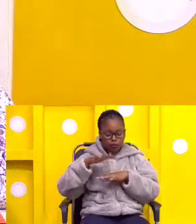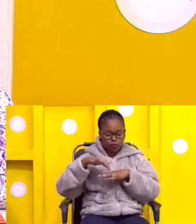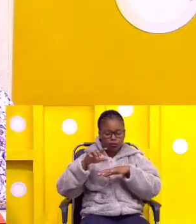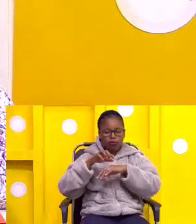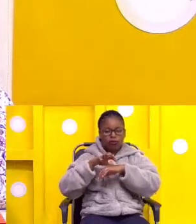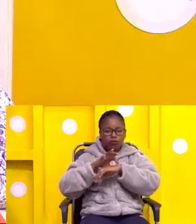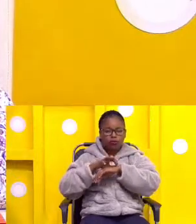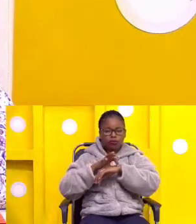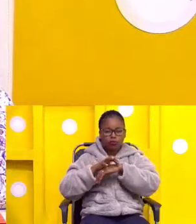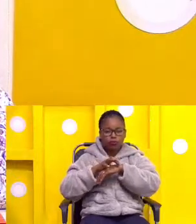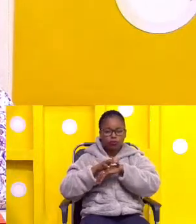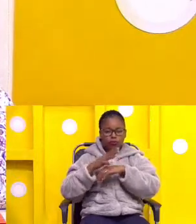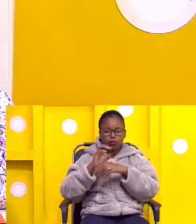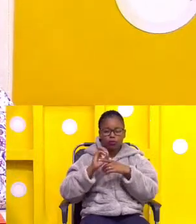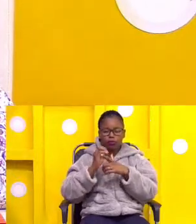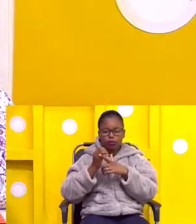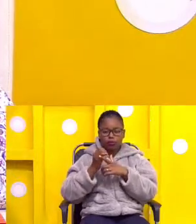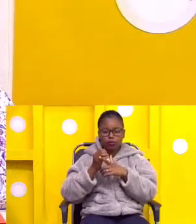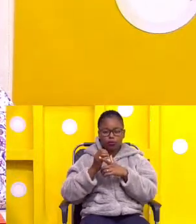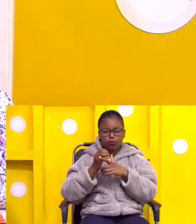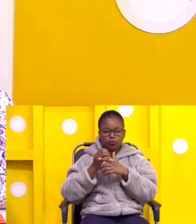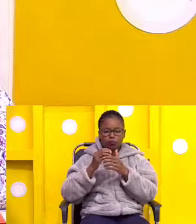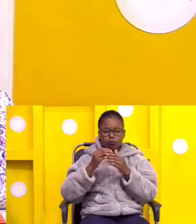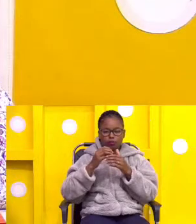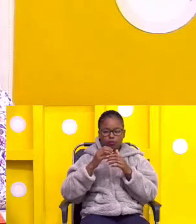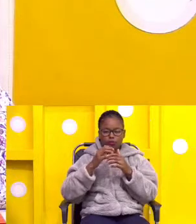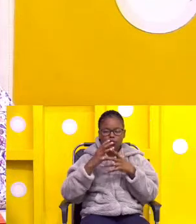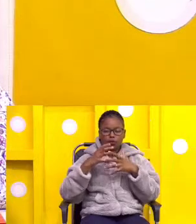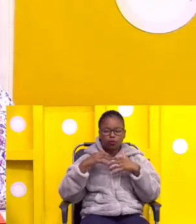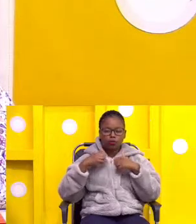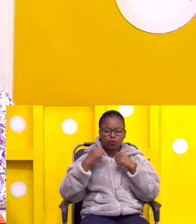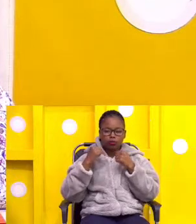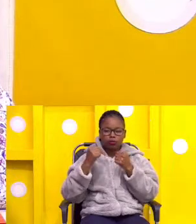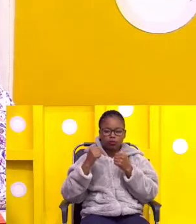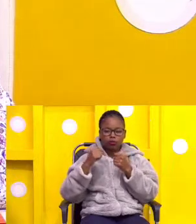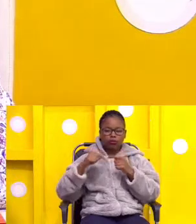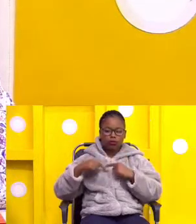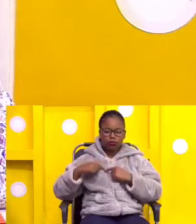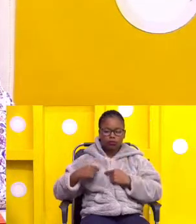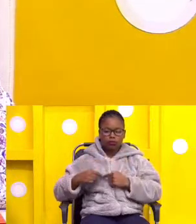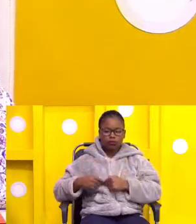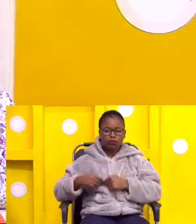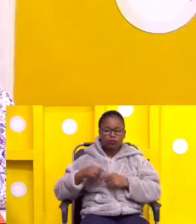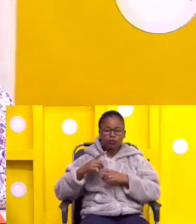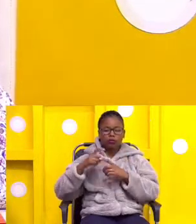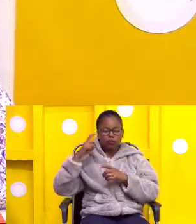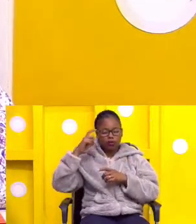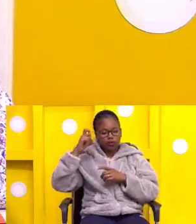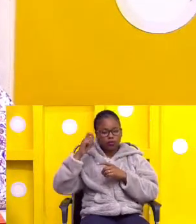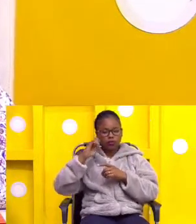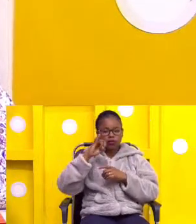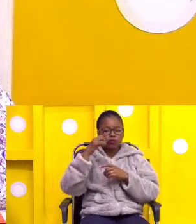kana akehotora ehokete hinya wao ngoro yake igatirika Jehova